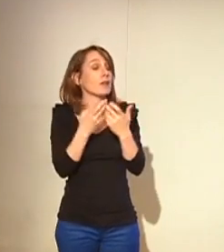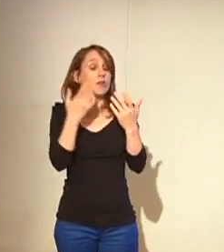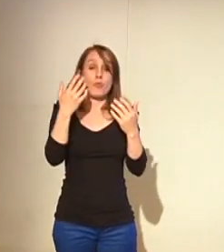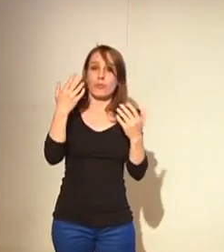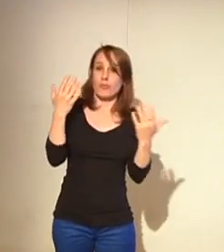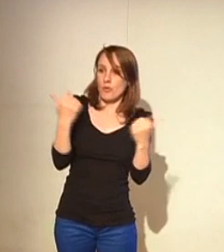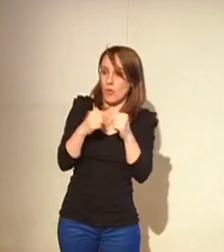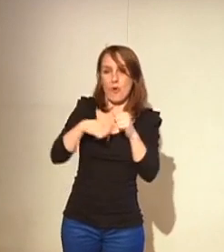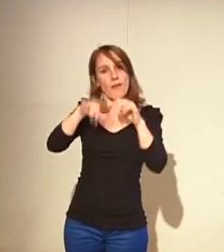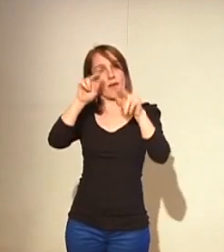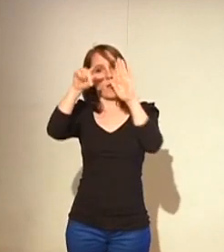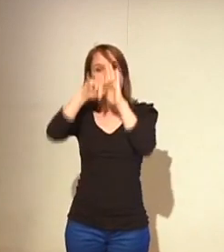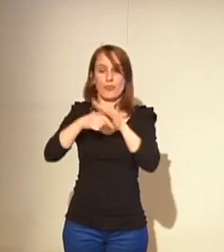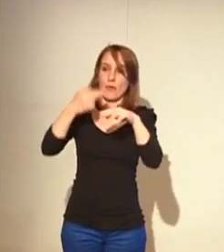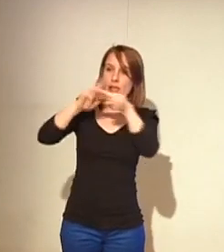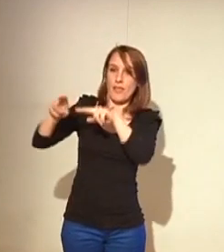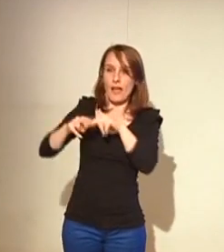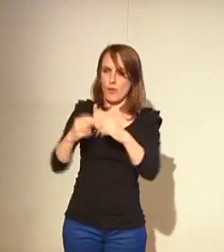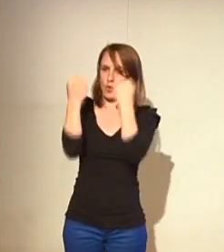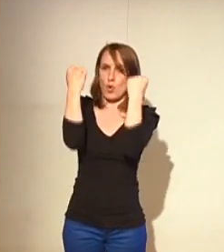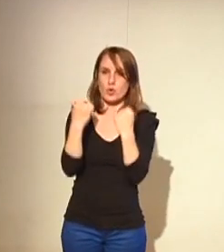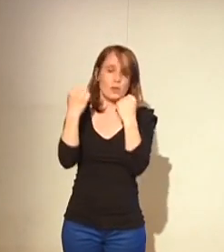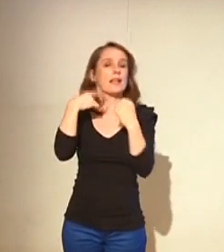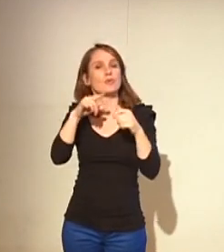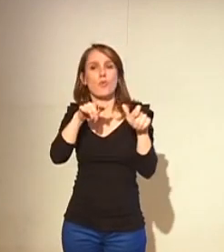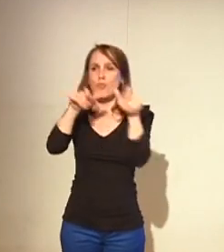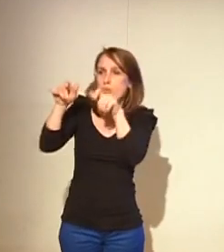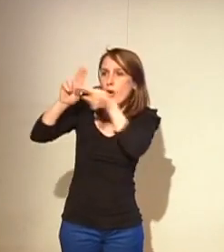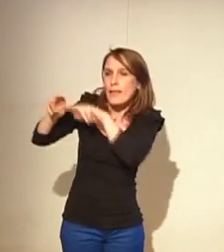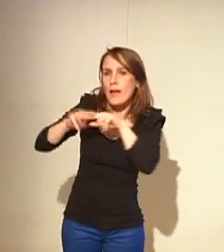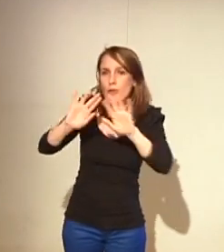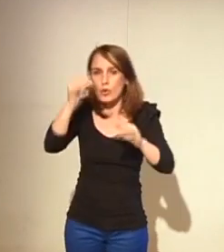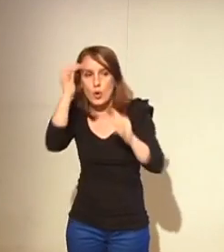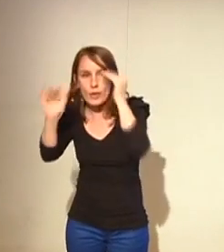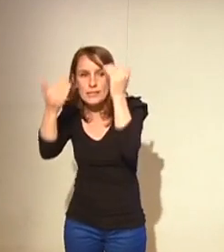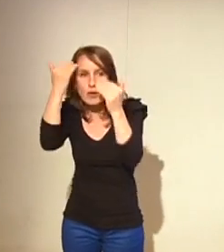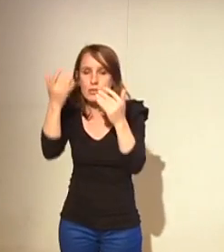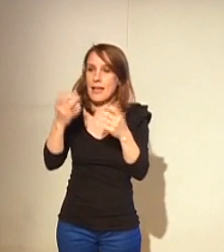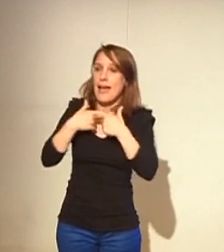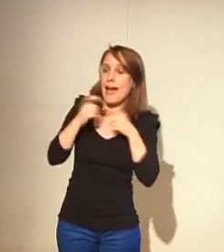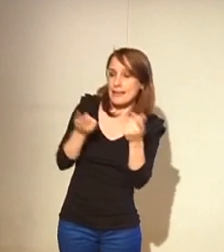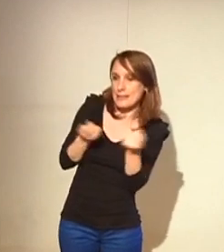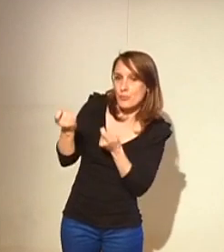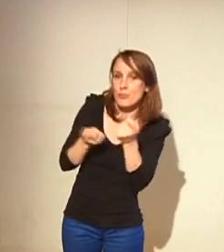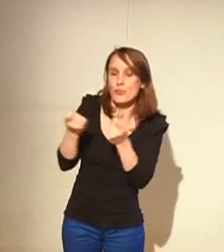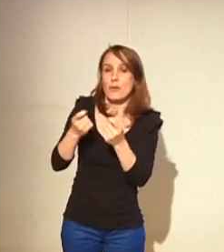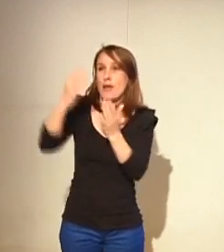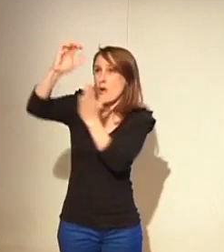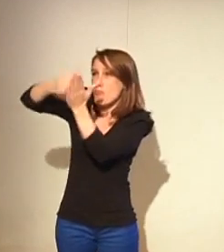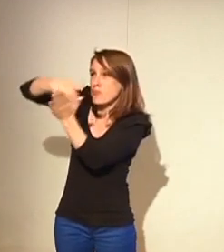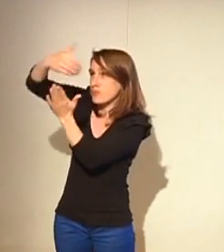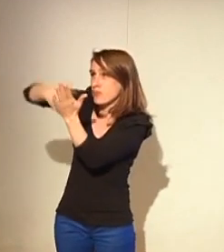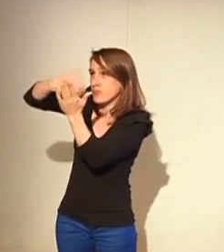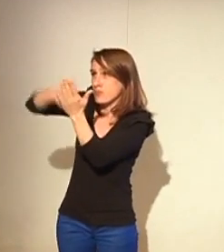consolidation des ouvrages de reconnaissance des mesures de protection des accès des gestions des matériaux extrait et des protections des